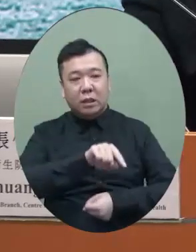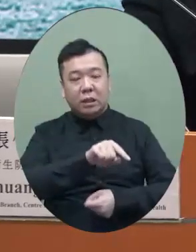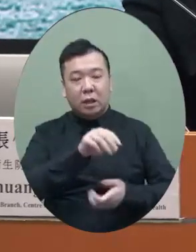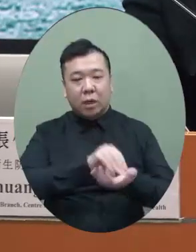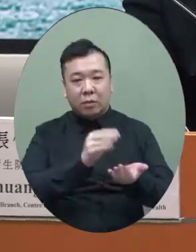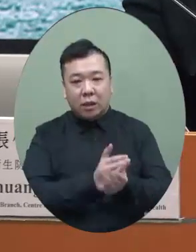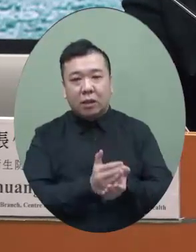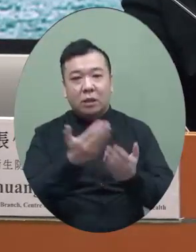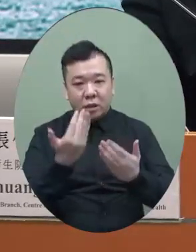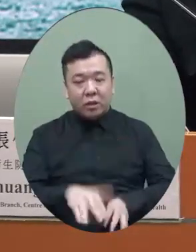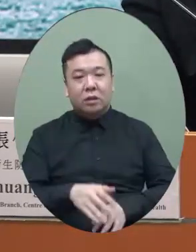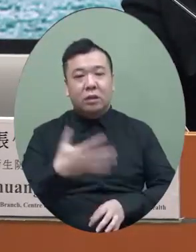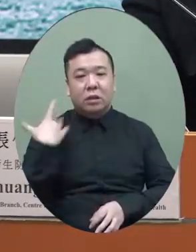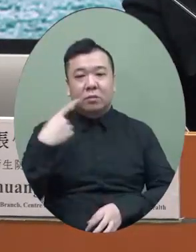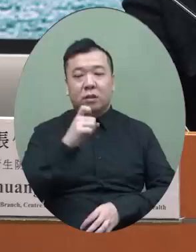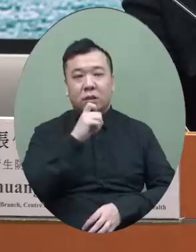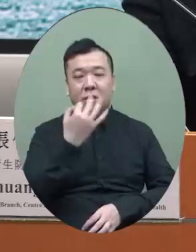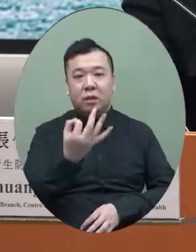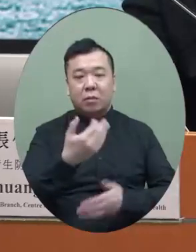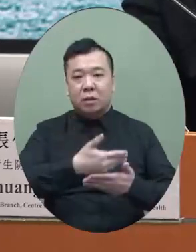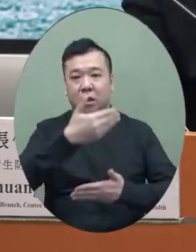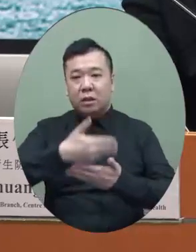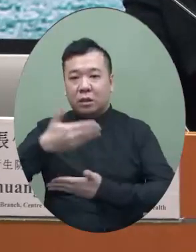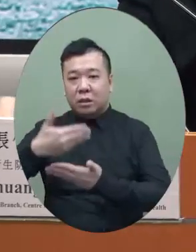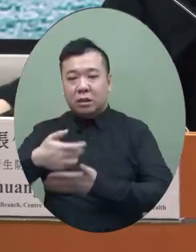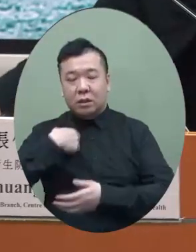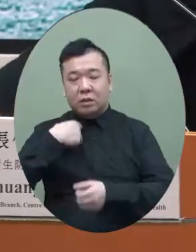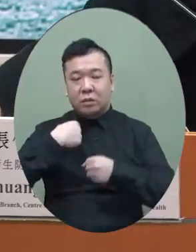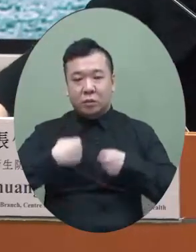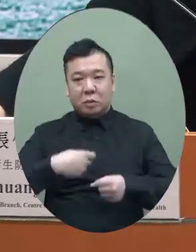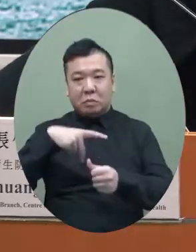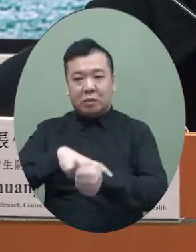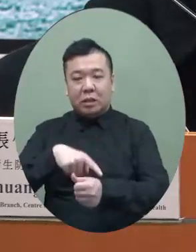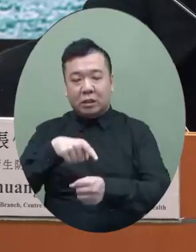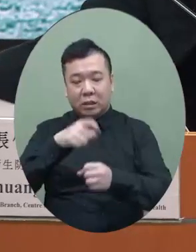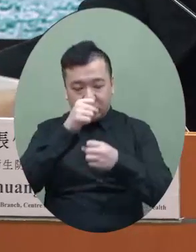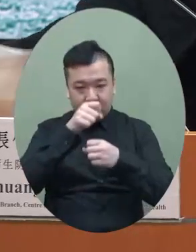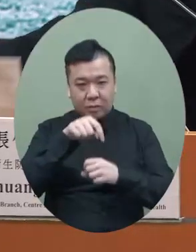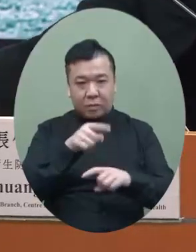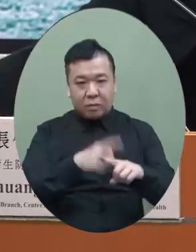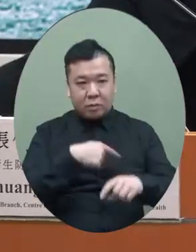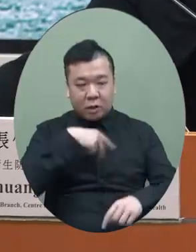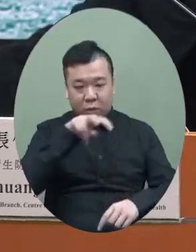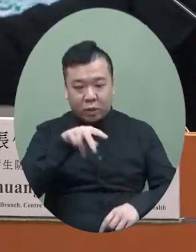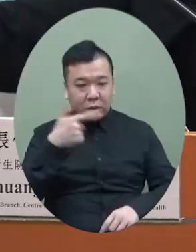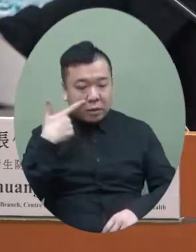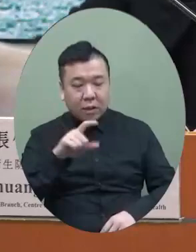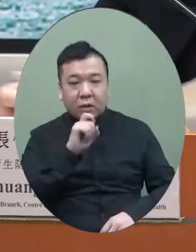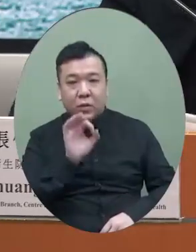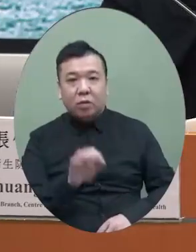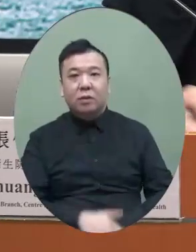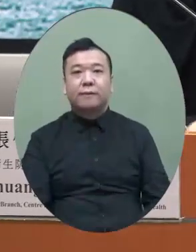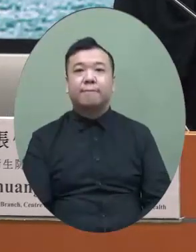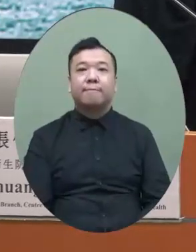啦？另外琴日有三棟大廈需要做強制檢測，會唔會都有揾到啲新嘅個案？唔該。